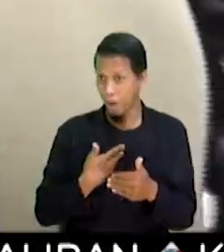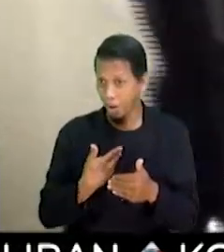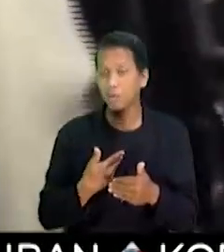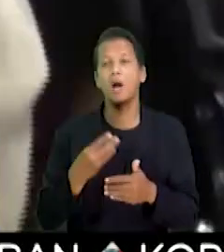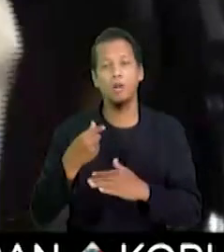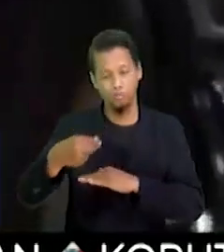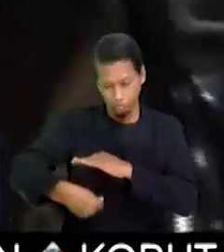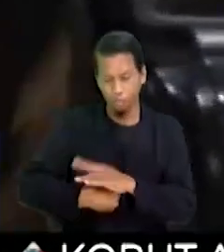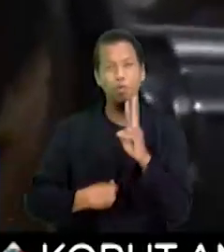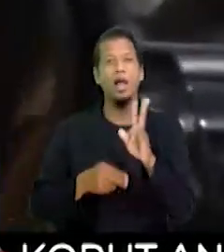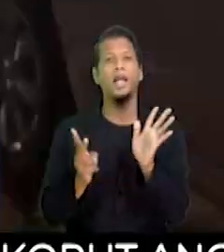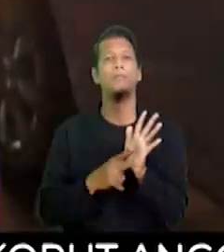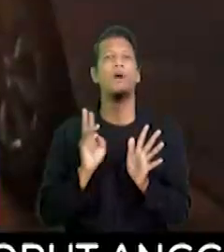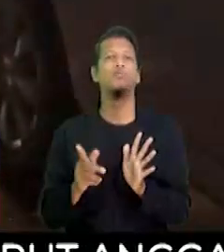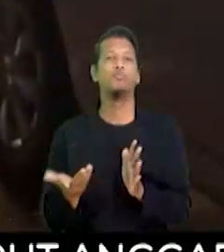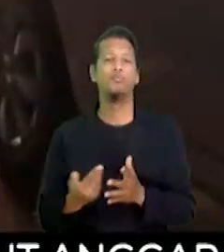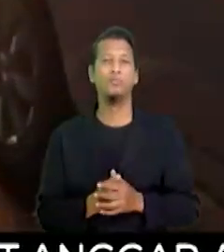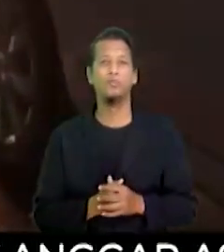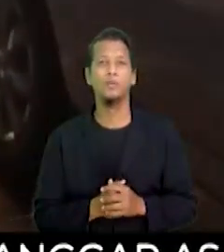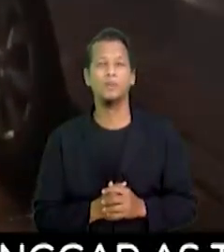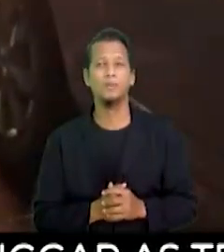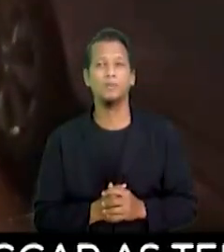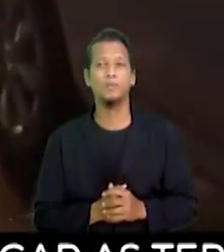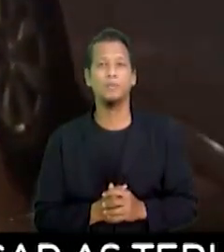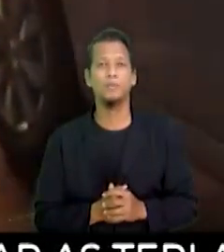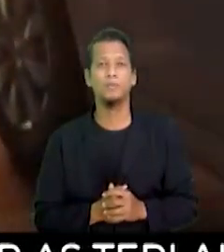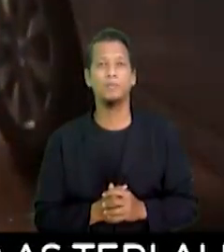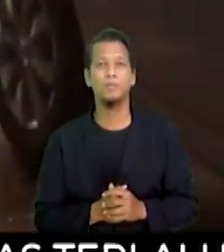Ya, ini udah di mobil ya.